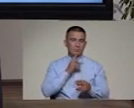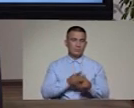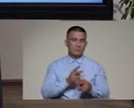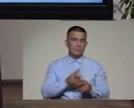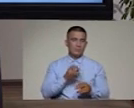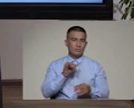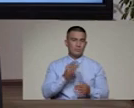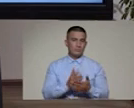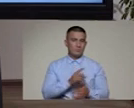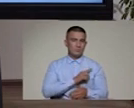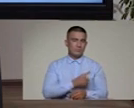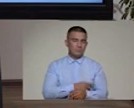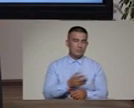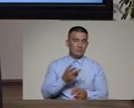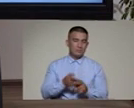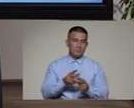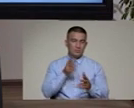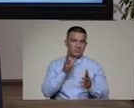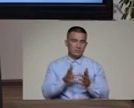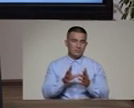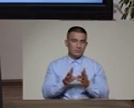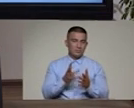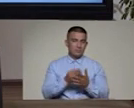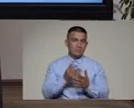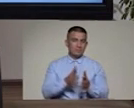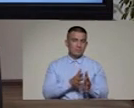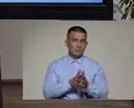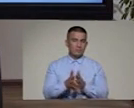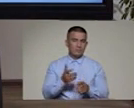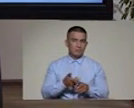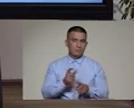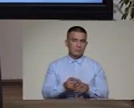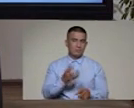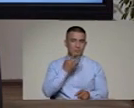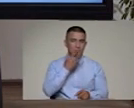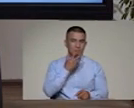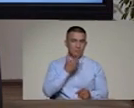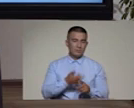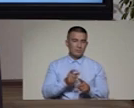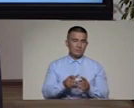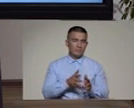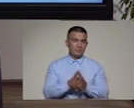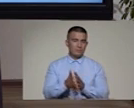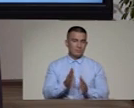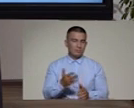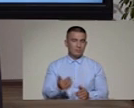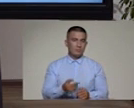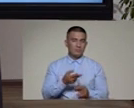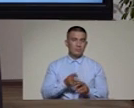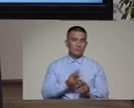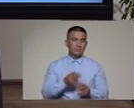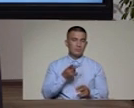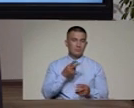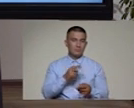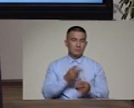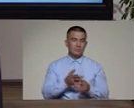ega bo'lib, o'zidan elektr tokini yaxshi o'tkazadi, issiqlikni yaxshi o'tkazadi,